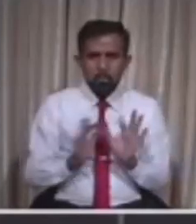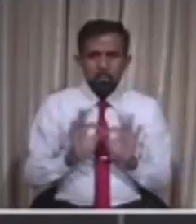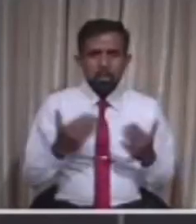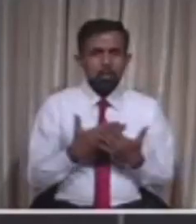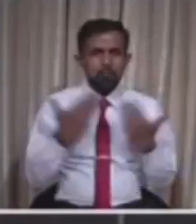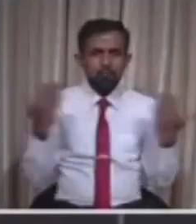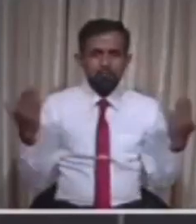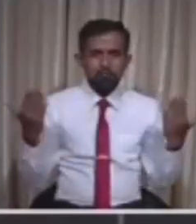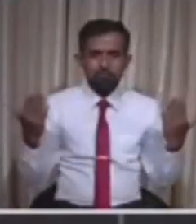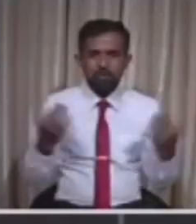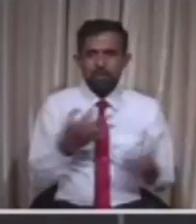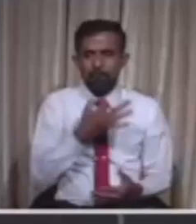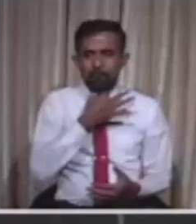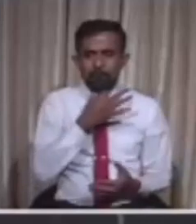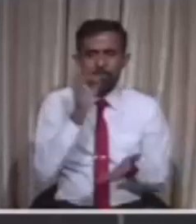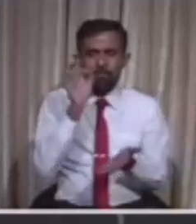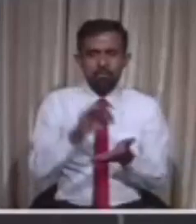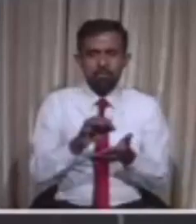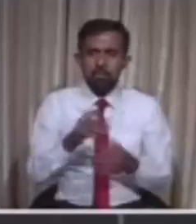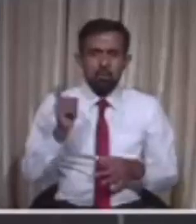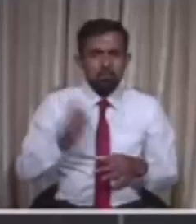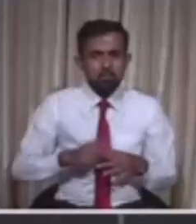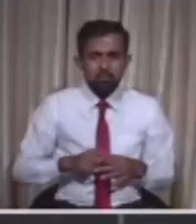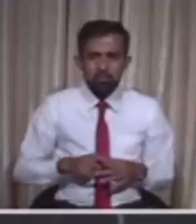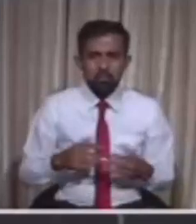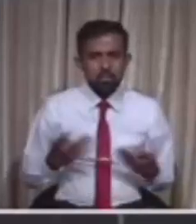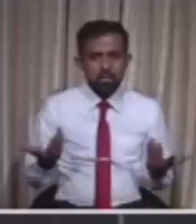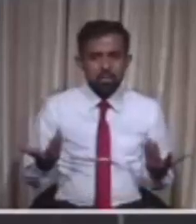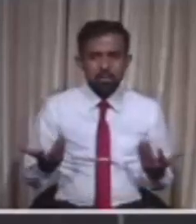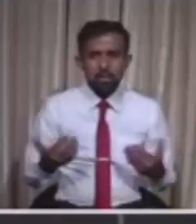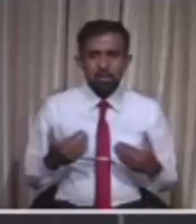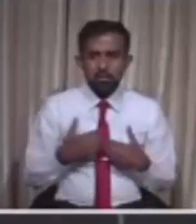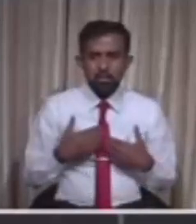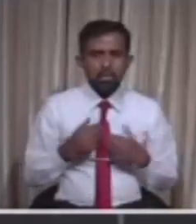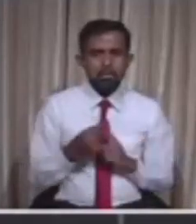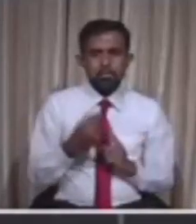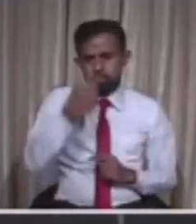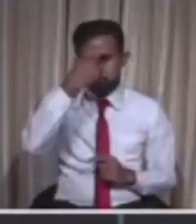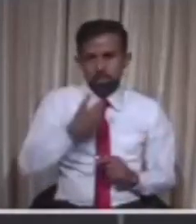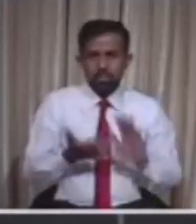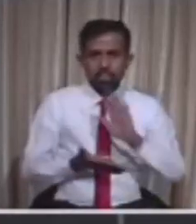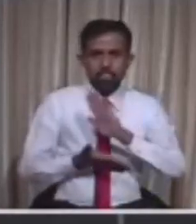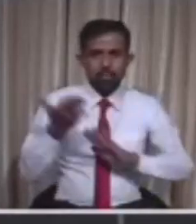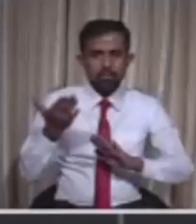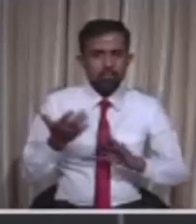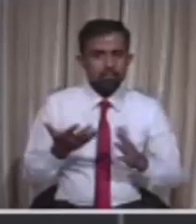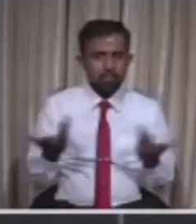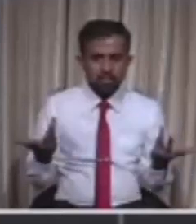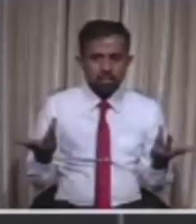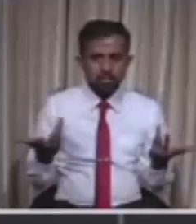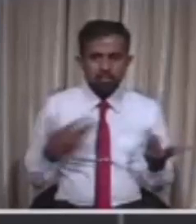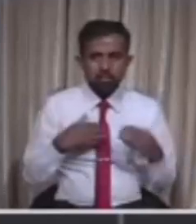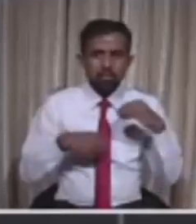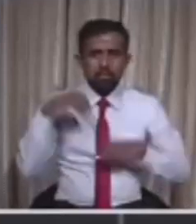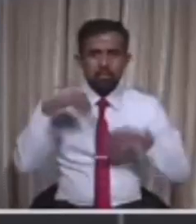නොයෙකුත් මීම්ස් හදලා තිබුණා. ඒවල කිසි ප්‍රශ්නයක් නැහැ. මට කිසිම කෙනෙක් එක්ක පුද්ගලිකම අවමනාපයක් නැහැ. මම